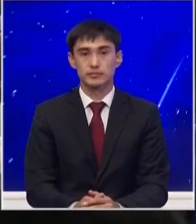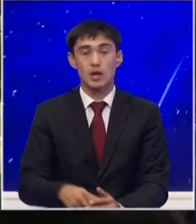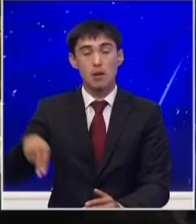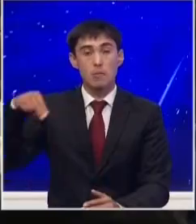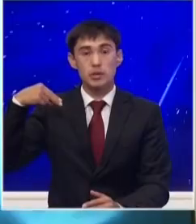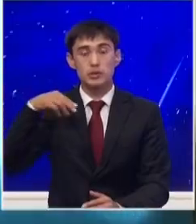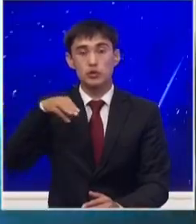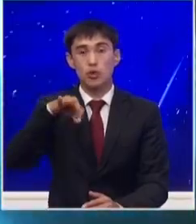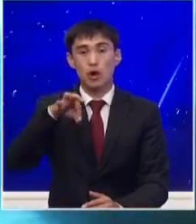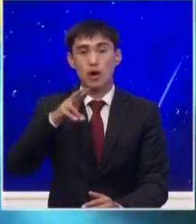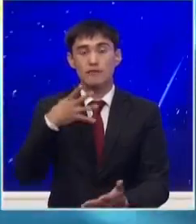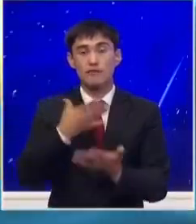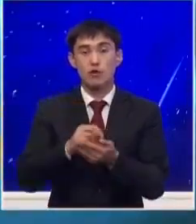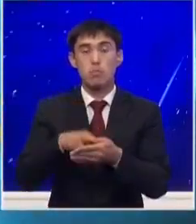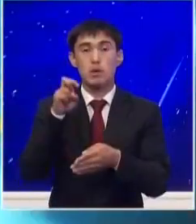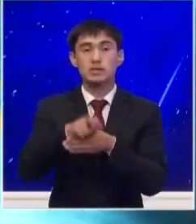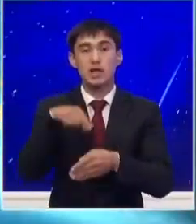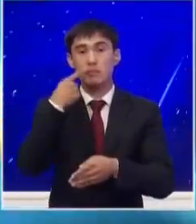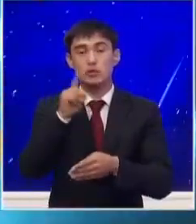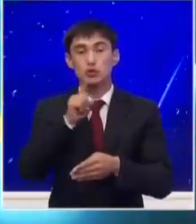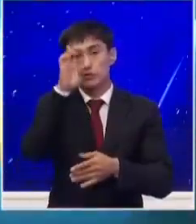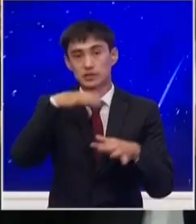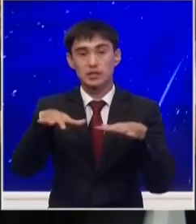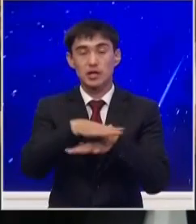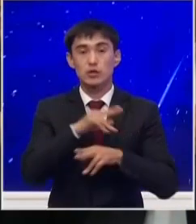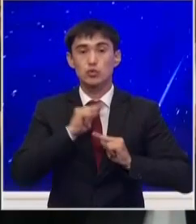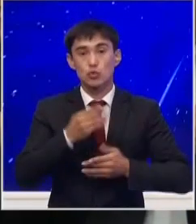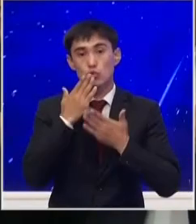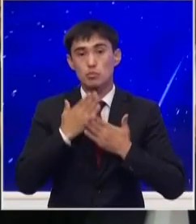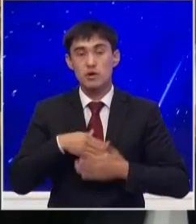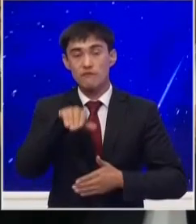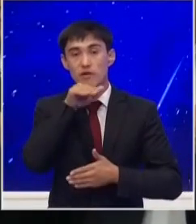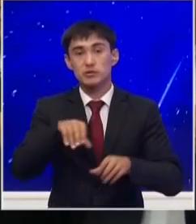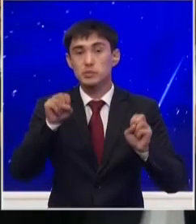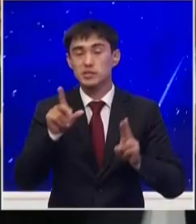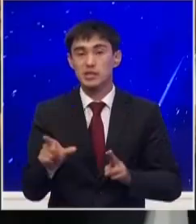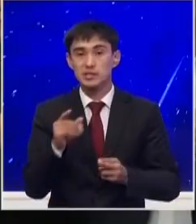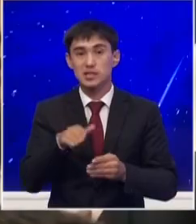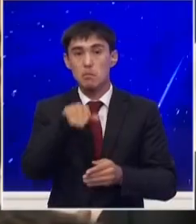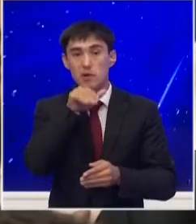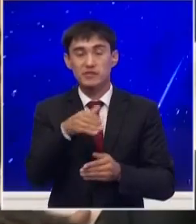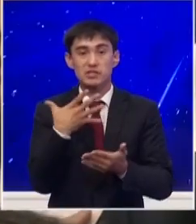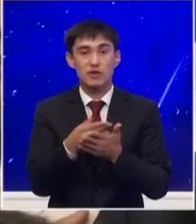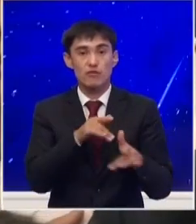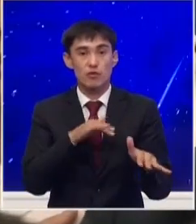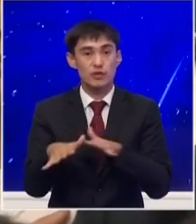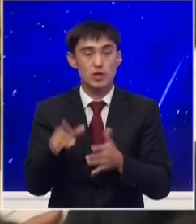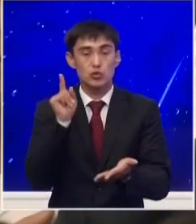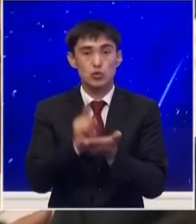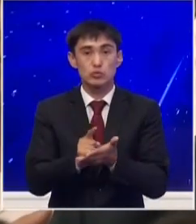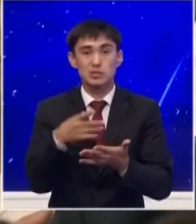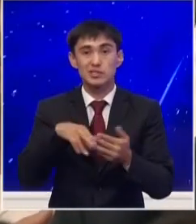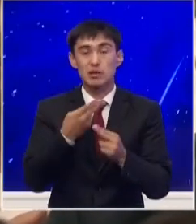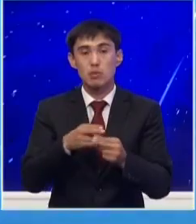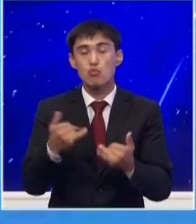Президент Касым-Жомарт Токаев в своем послании отметил, что в стране трудолюбивый, квалифицированный специалист и профессионал своего дела должен быть